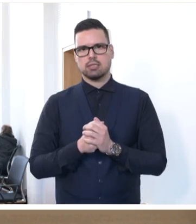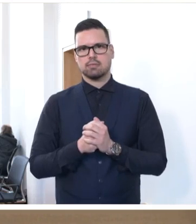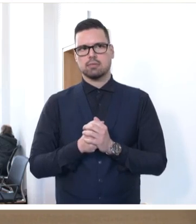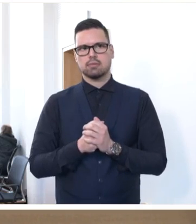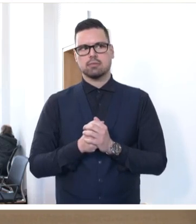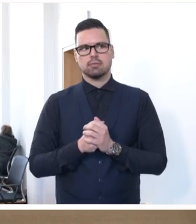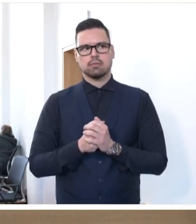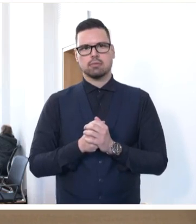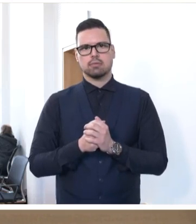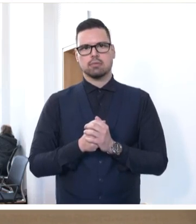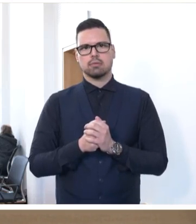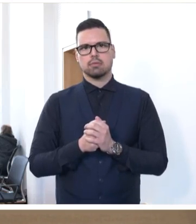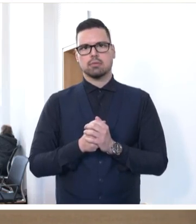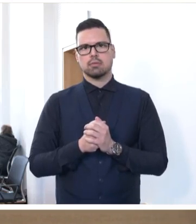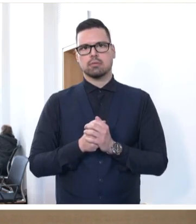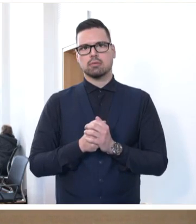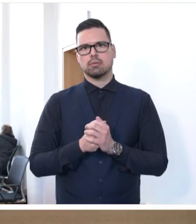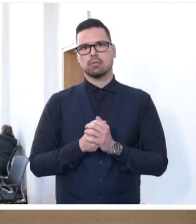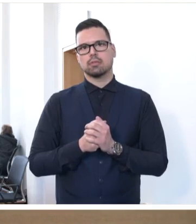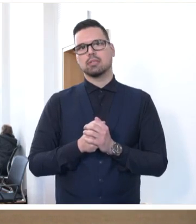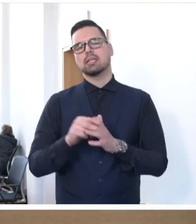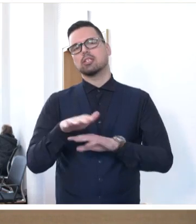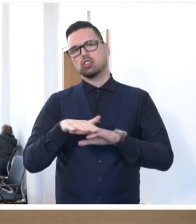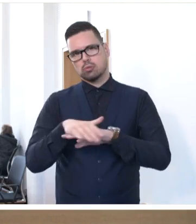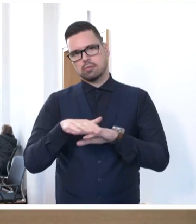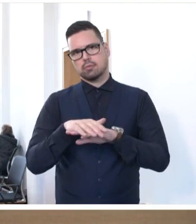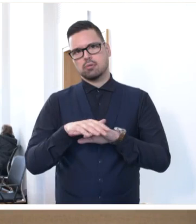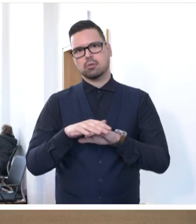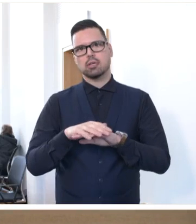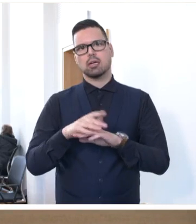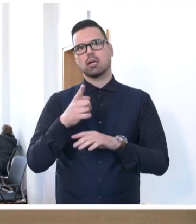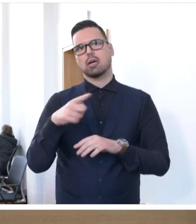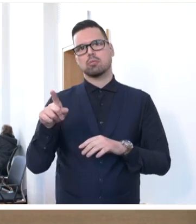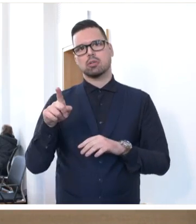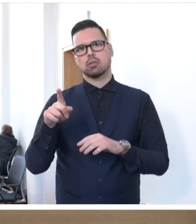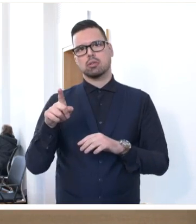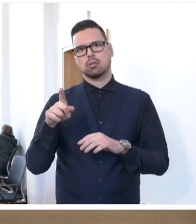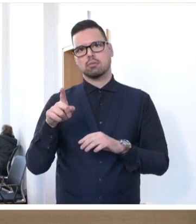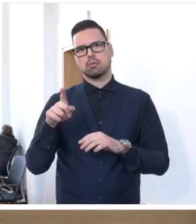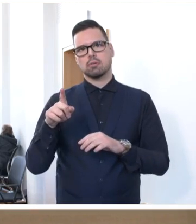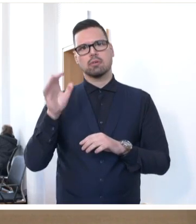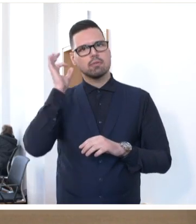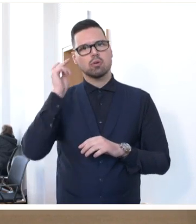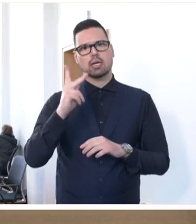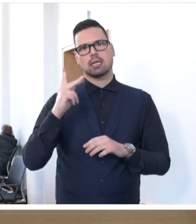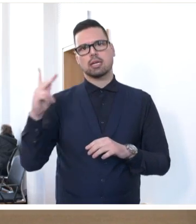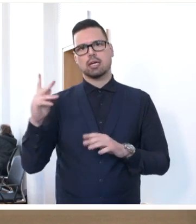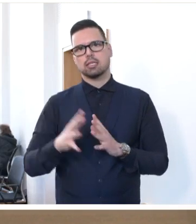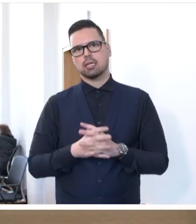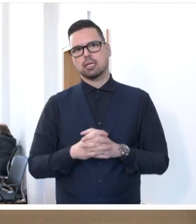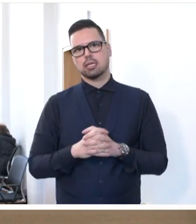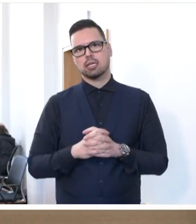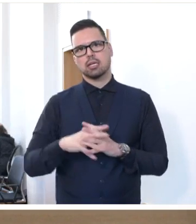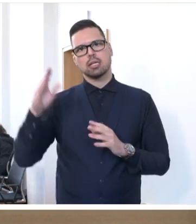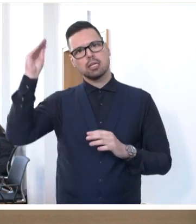Ich gehe über zu meiner Rede. Entschuldigung, das Wort hat die Abgeordnete, ja. Frau Kaya-Karin. Ich glaube, das sollte man vielleicht auch lernen,